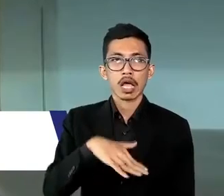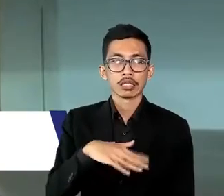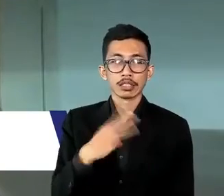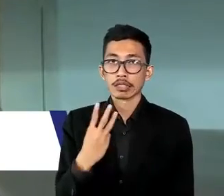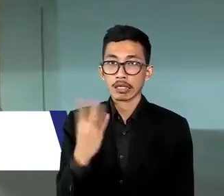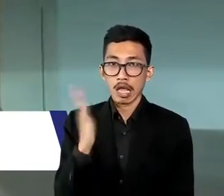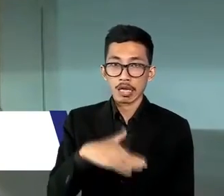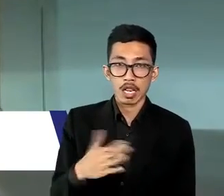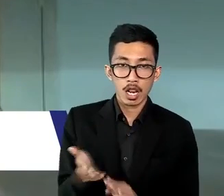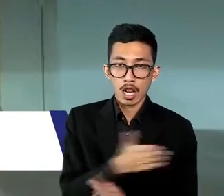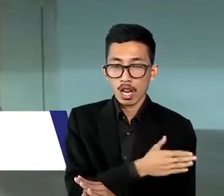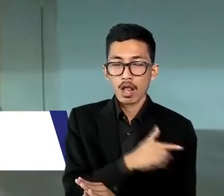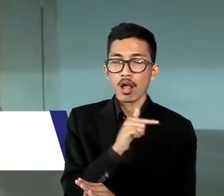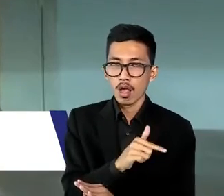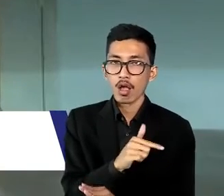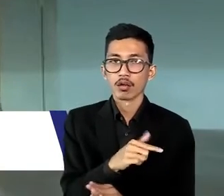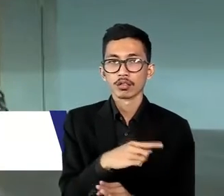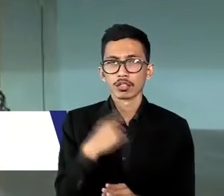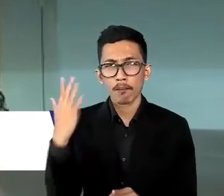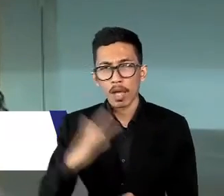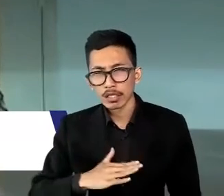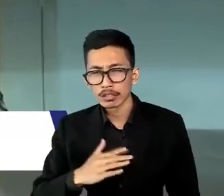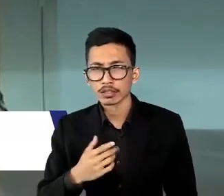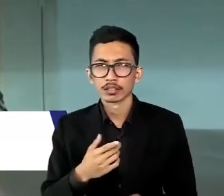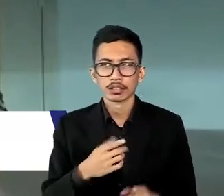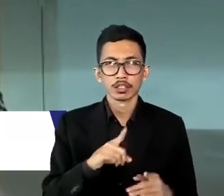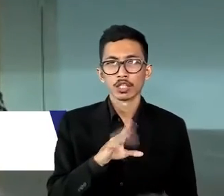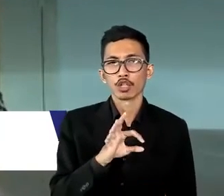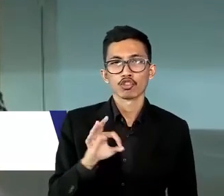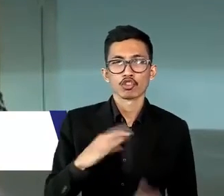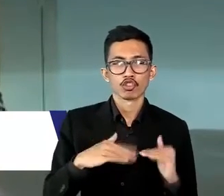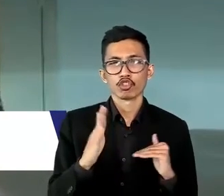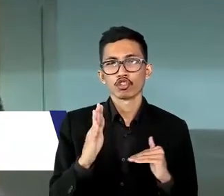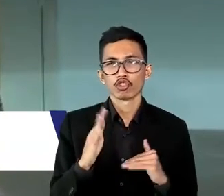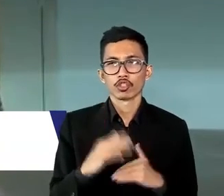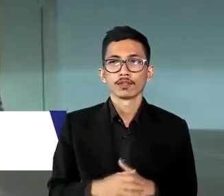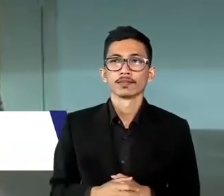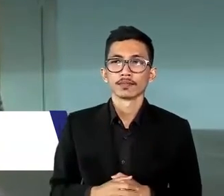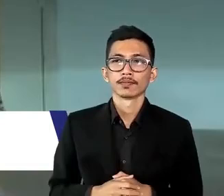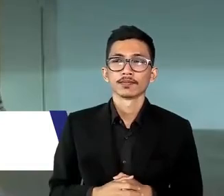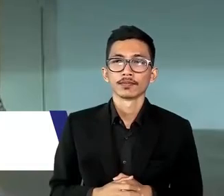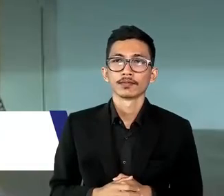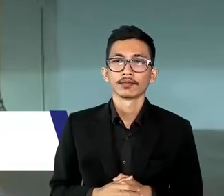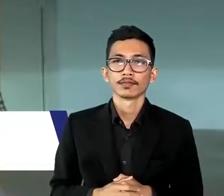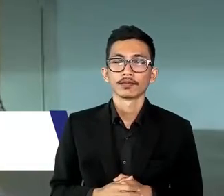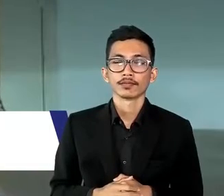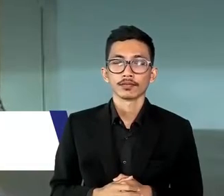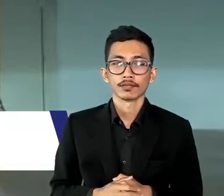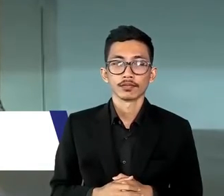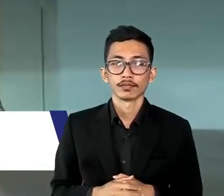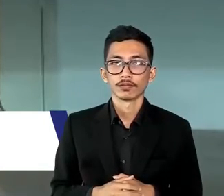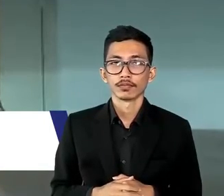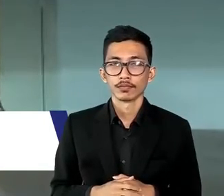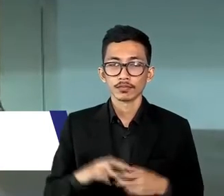Jadi yang kita terpapar dan setiap hari masih kira-kira juga di atas 100 masih. Kemudian untuk kesembuhan,